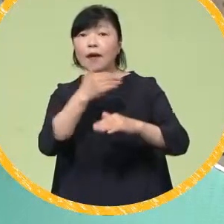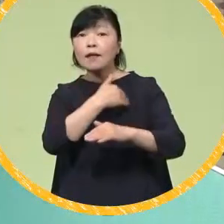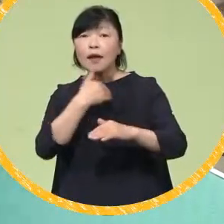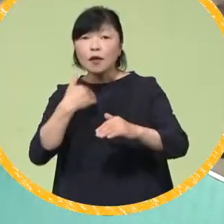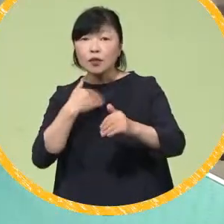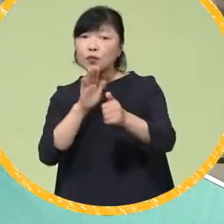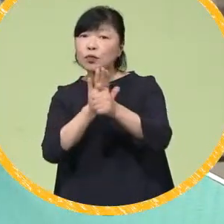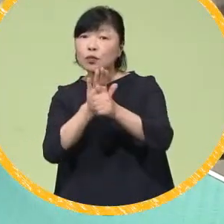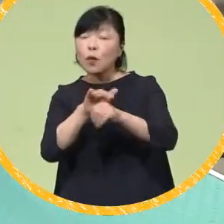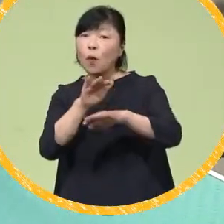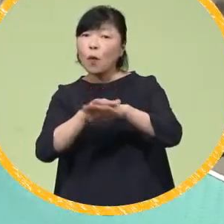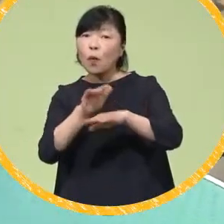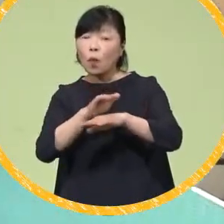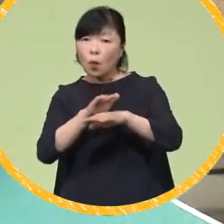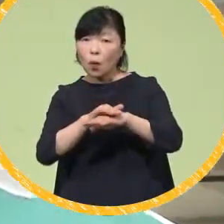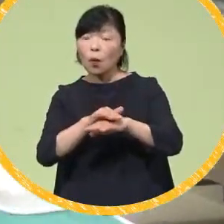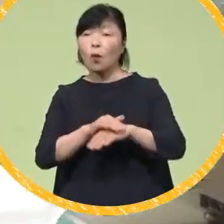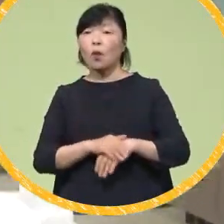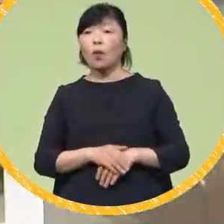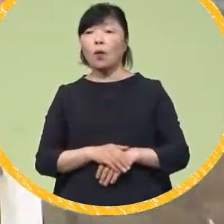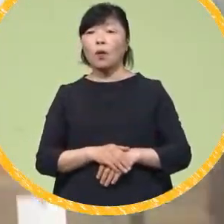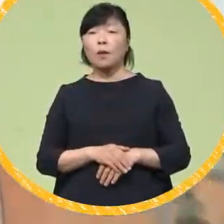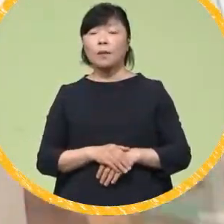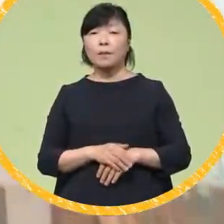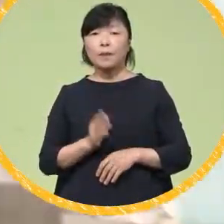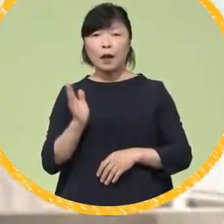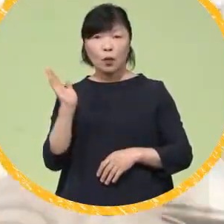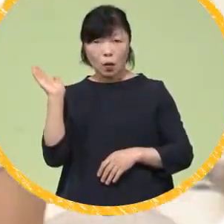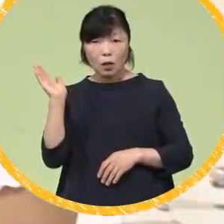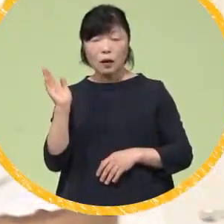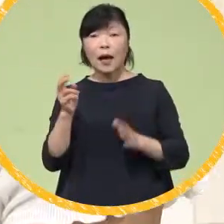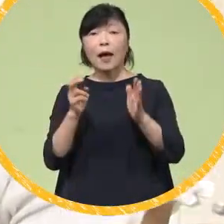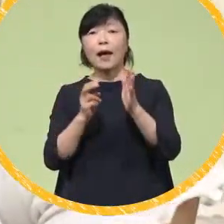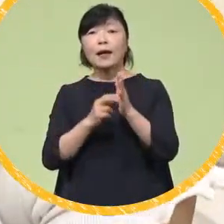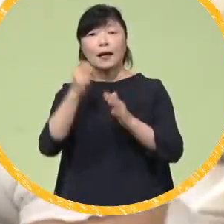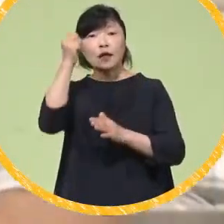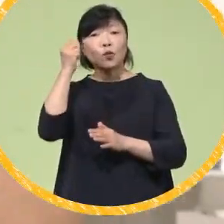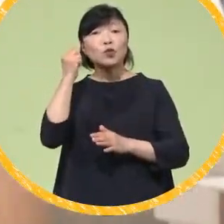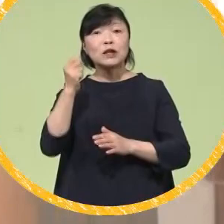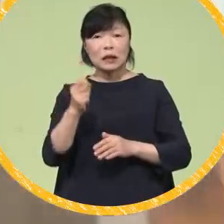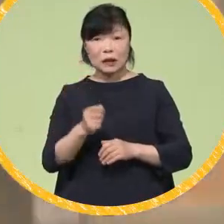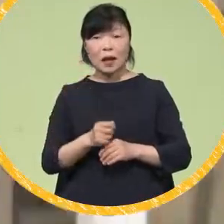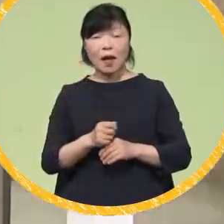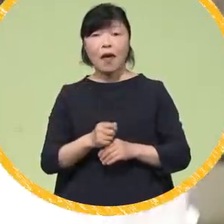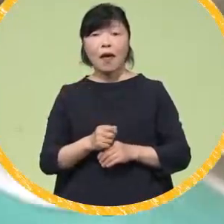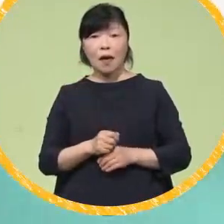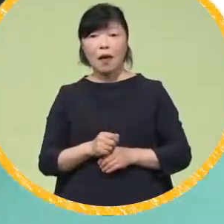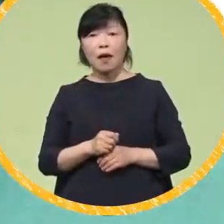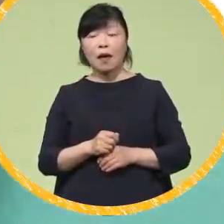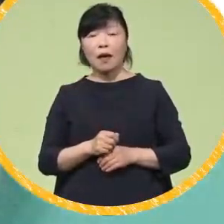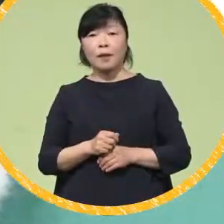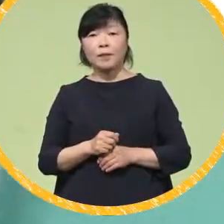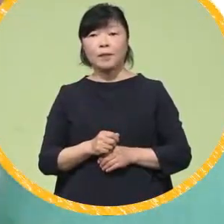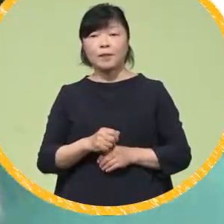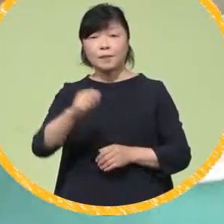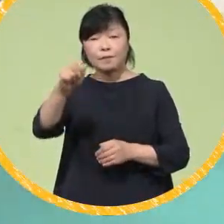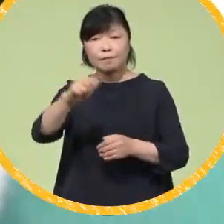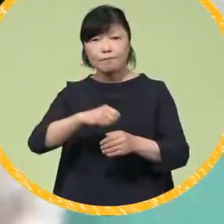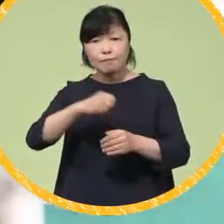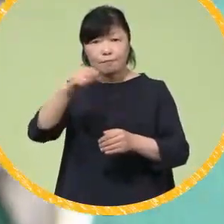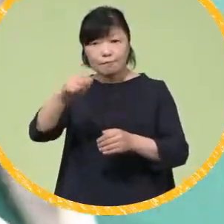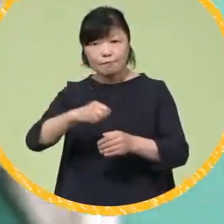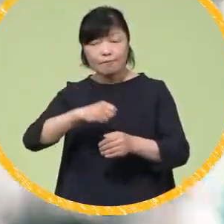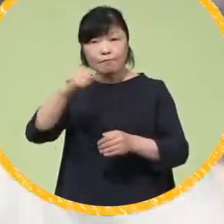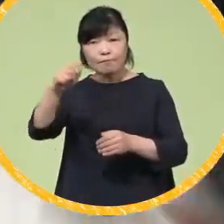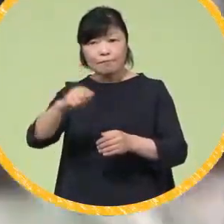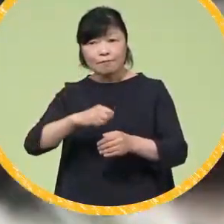ですか。 はい、ございます。あのこのような金串で、あのこのように そう